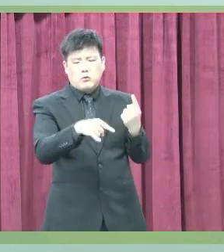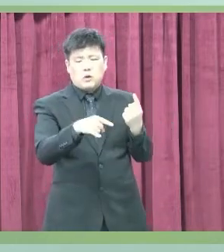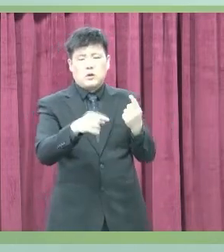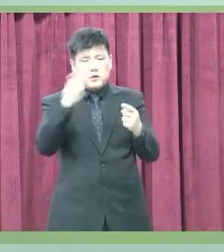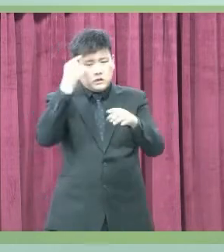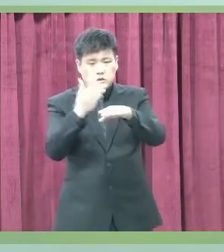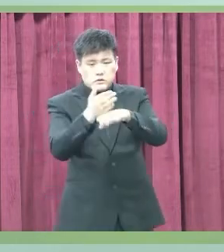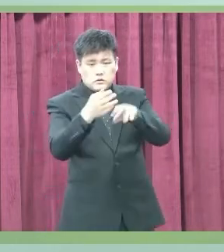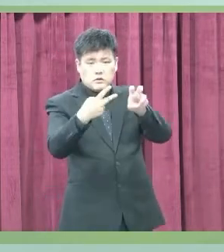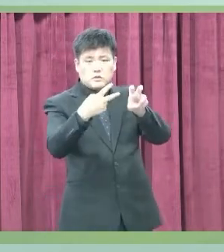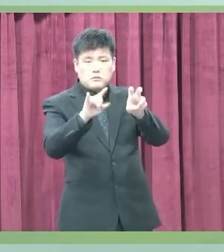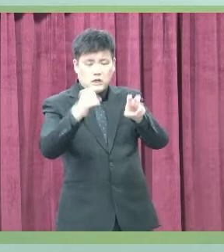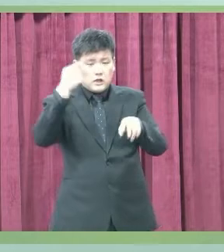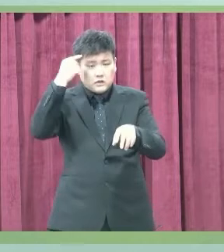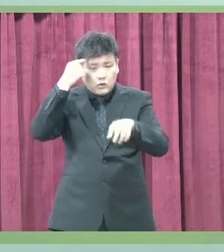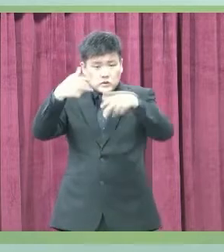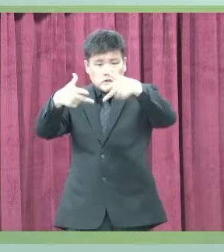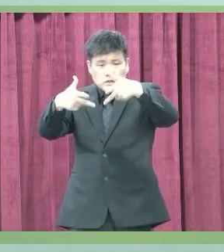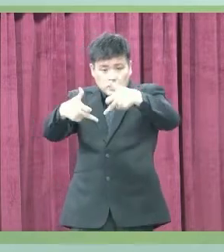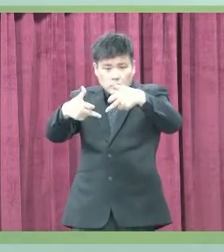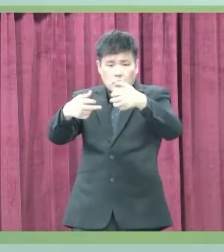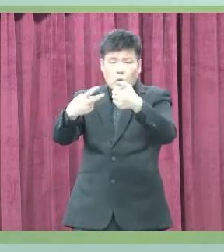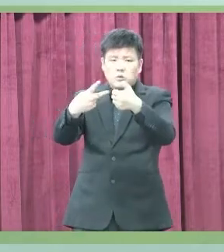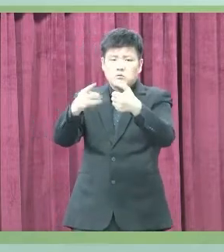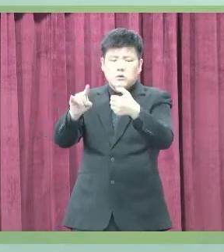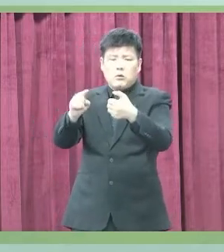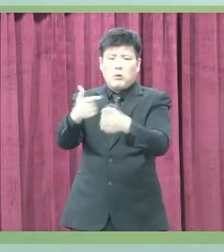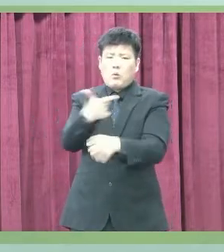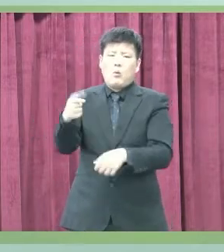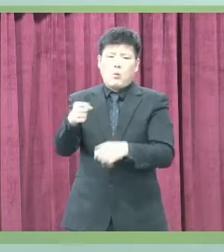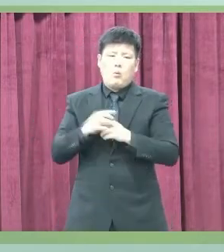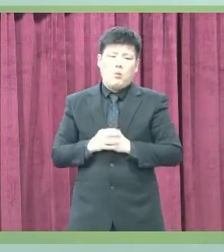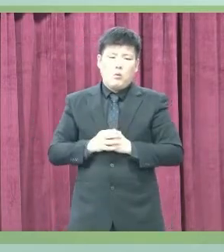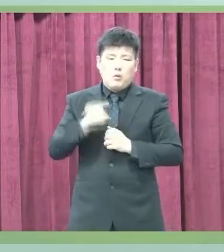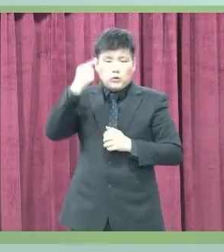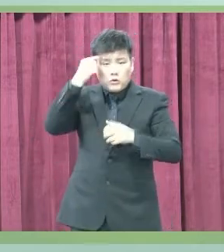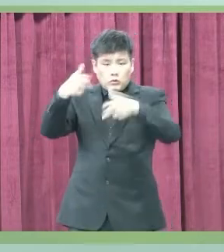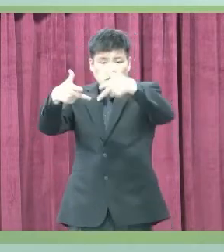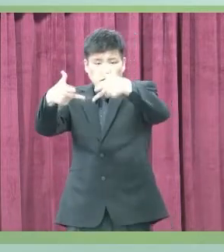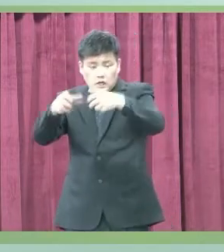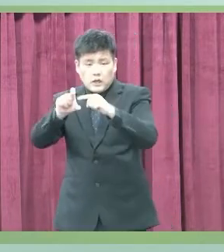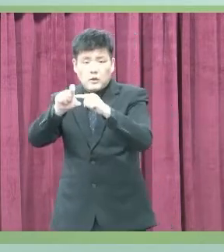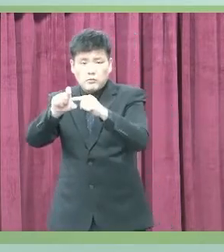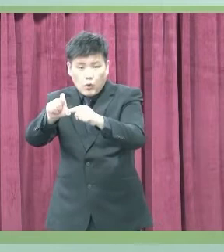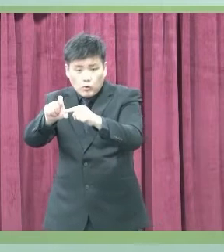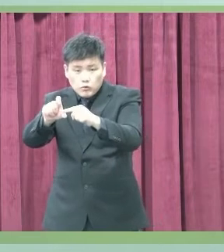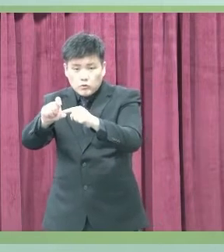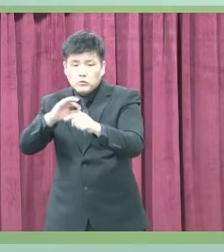그 다음에 정신적 장애가 50대가 가장 그래서 지금 정신적 장애의 평균 연령대가 가장 낮음을 알 수 있습니다.